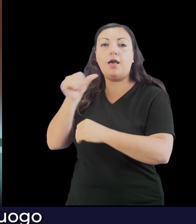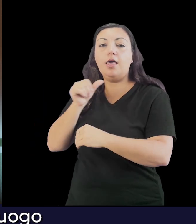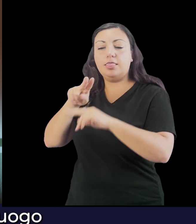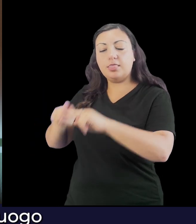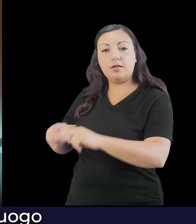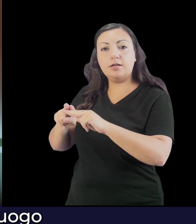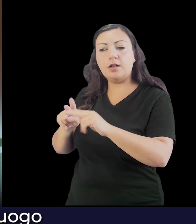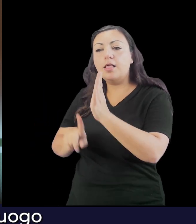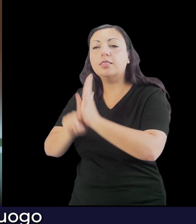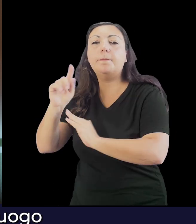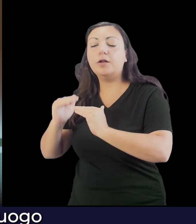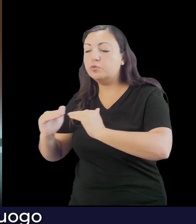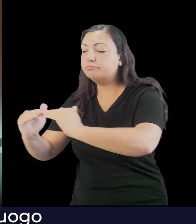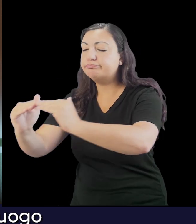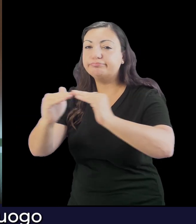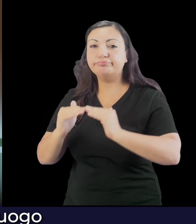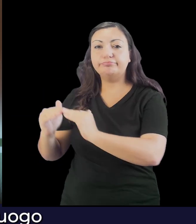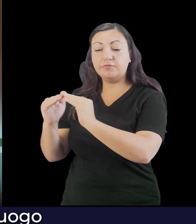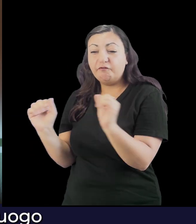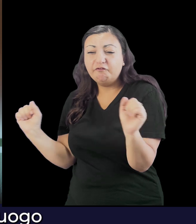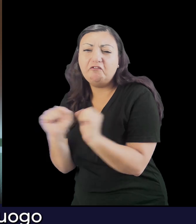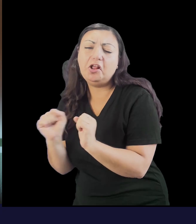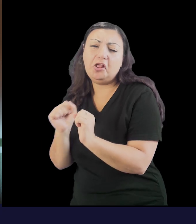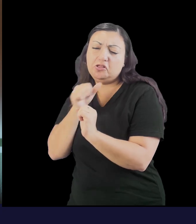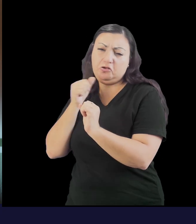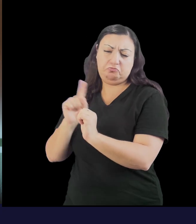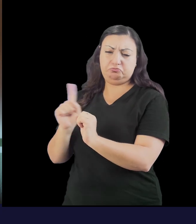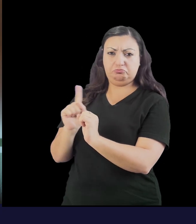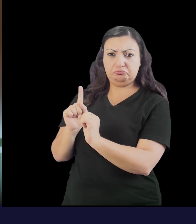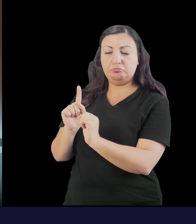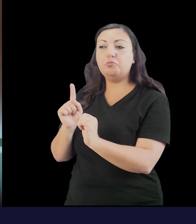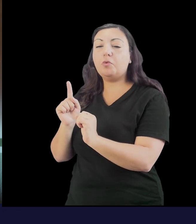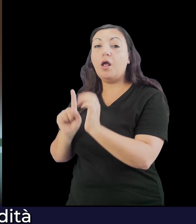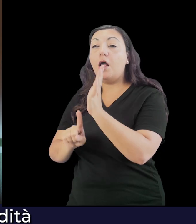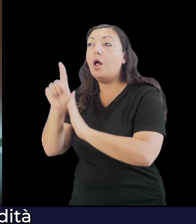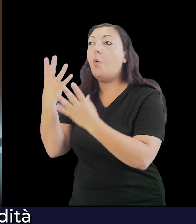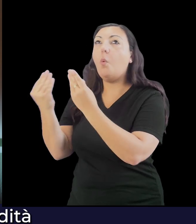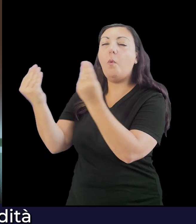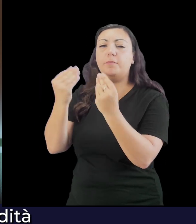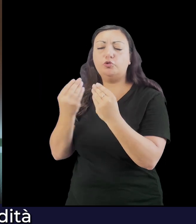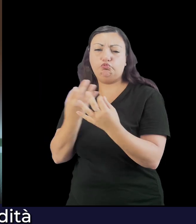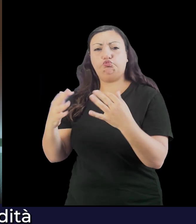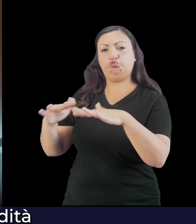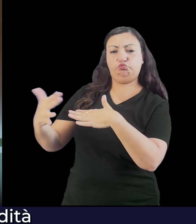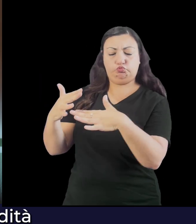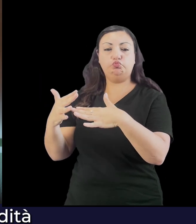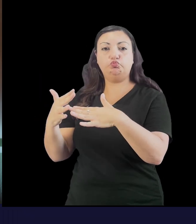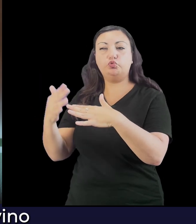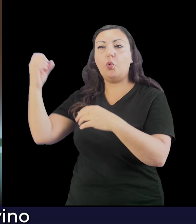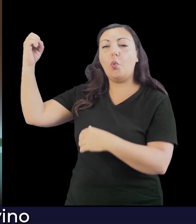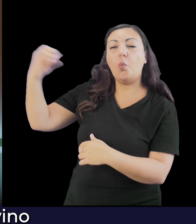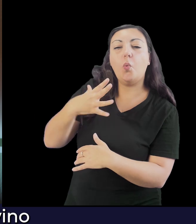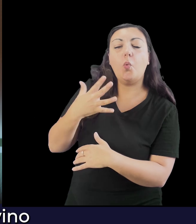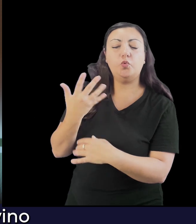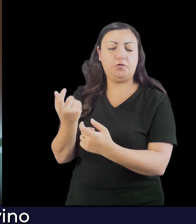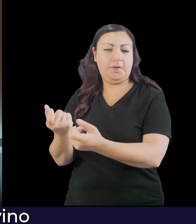in un luogo che abbia una temperatura abbastanza stabile non è necessariamente fredda un buon grado d'umidità e soprattutto la luce perché la luce